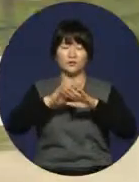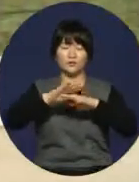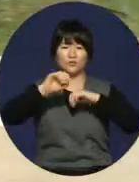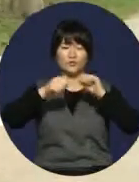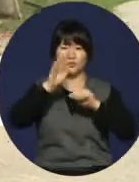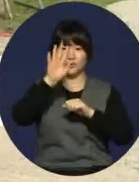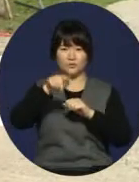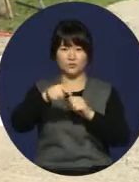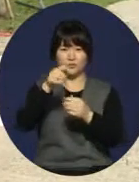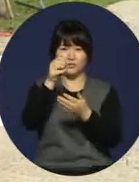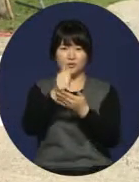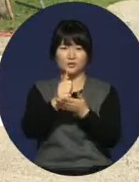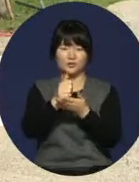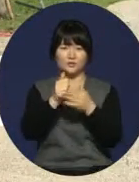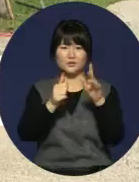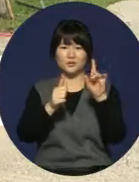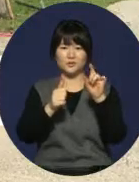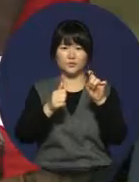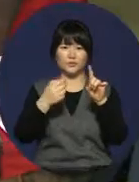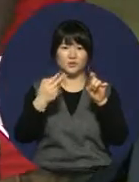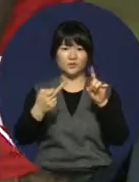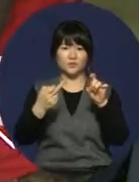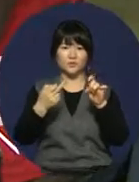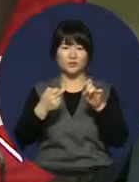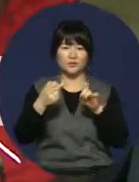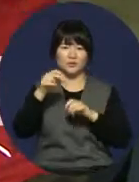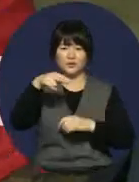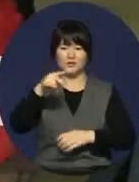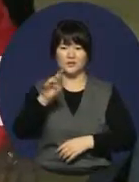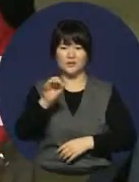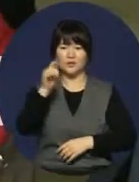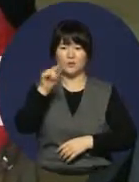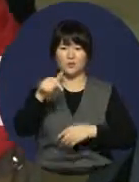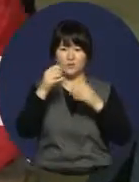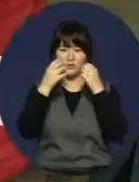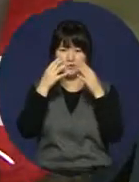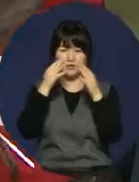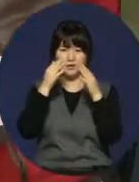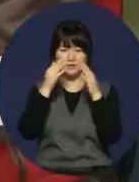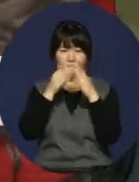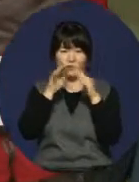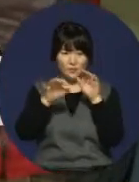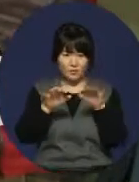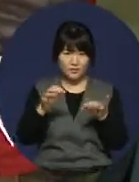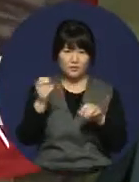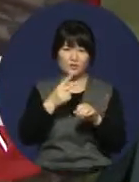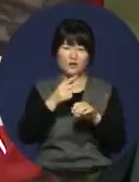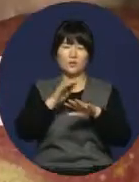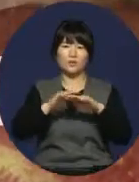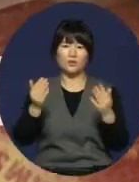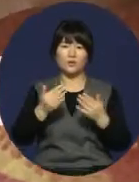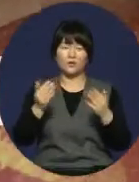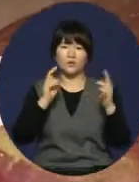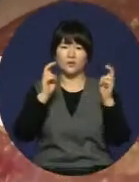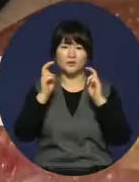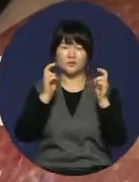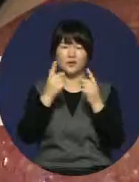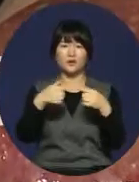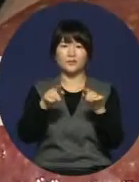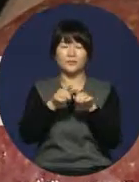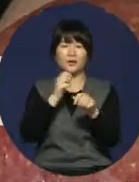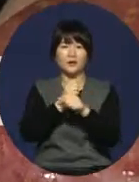이동필 농림축산식품부 장관이 12일 포항 스마일 빌리지 상옥 창조마을과 2015 농업과 기업이